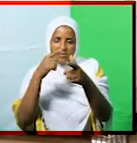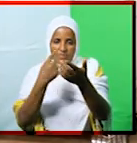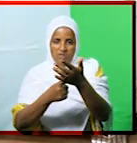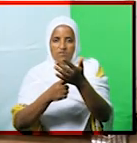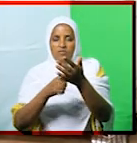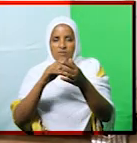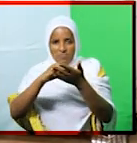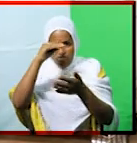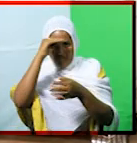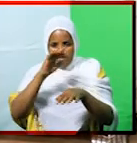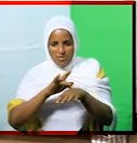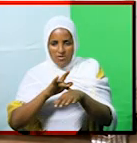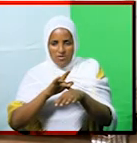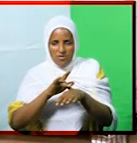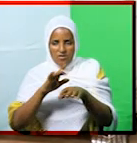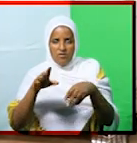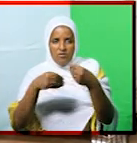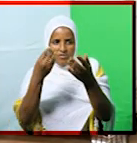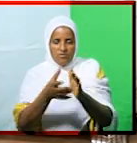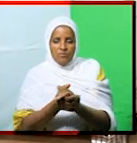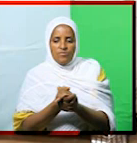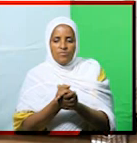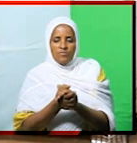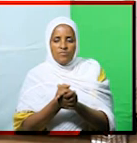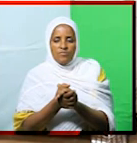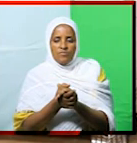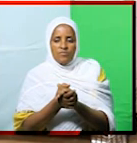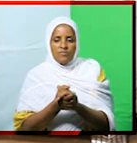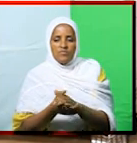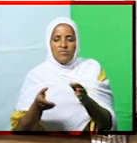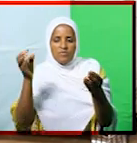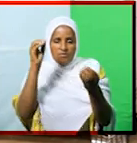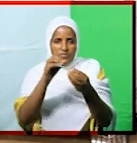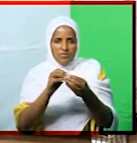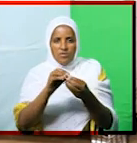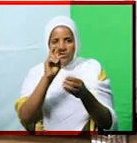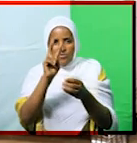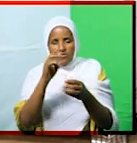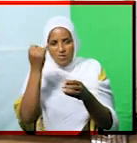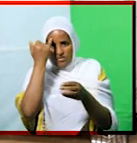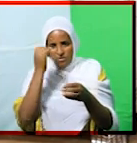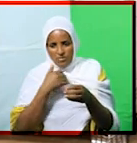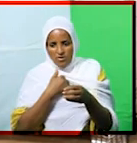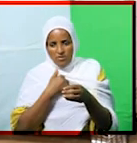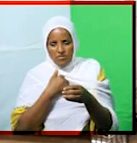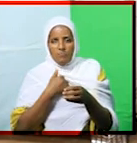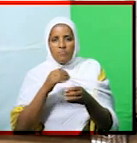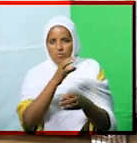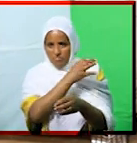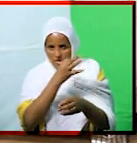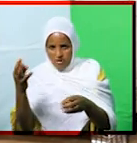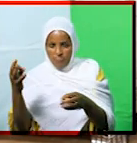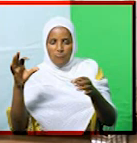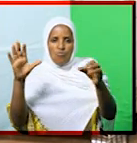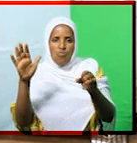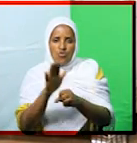ጥያቄ ላይ ሰፊ መብራሪያ ነው የተሰጠው። መምህር ብርሃኑ የሚጨመር ምንም አንድ ሁለት ሀሳብ ካለ? በደንብ